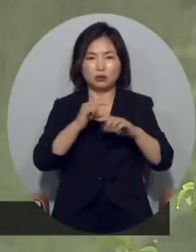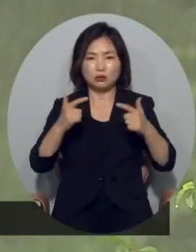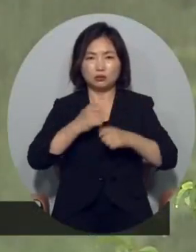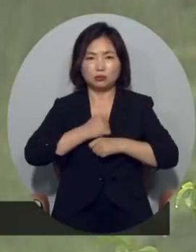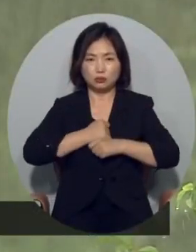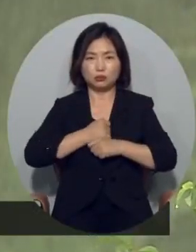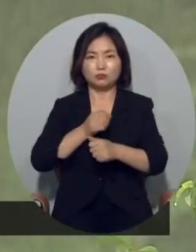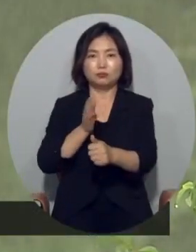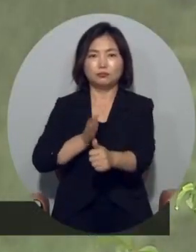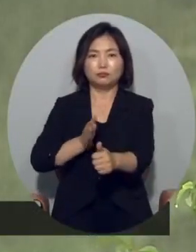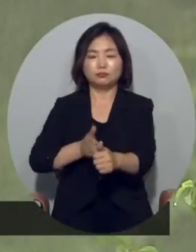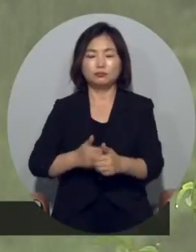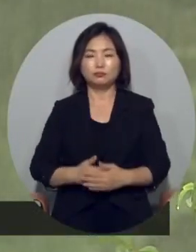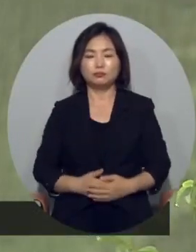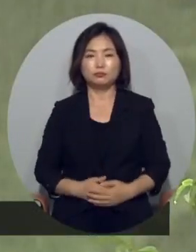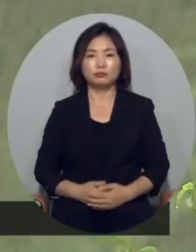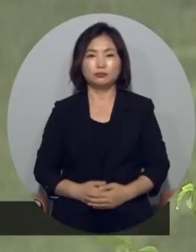유의해 줄 것을 부탁했습니다